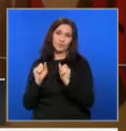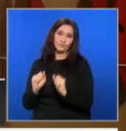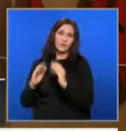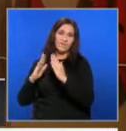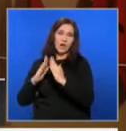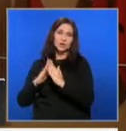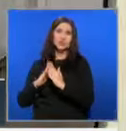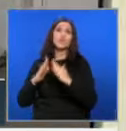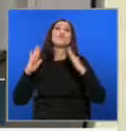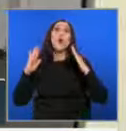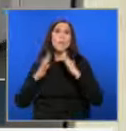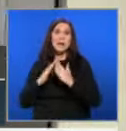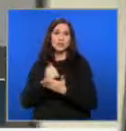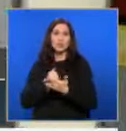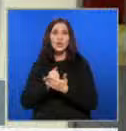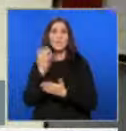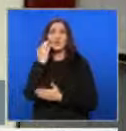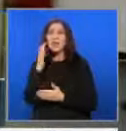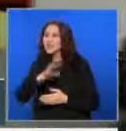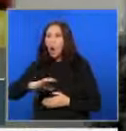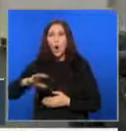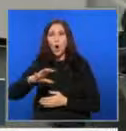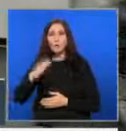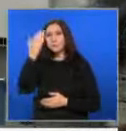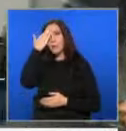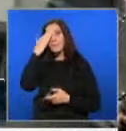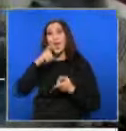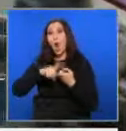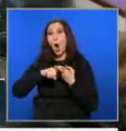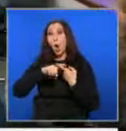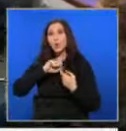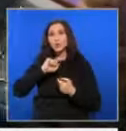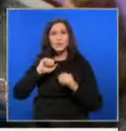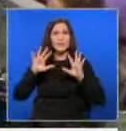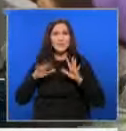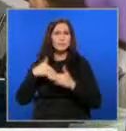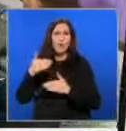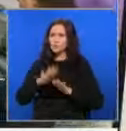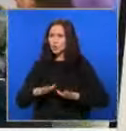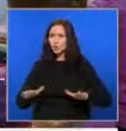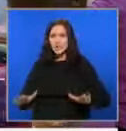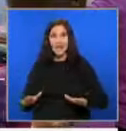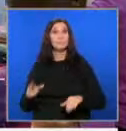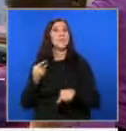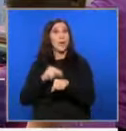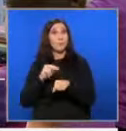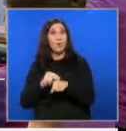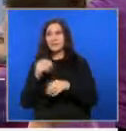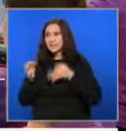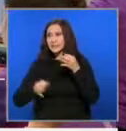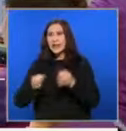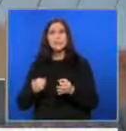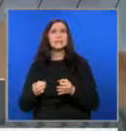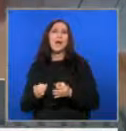вкъщи на домашно лечение. В Бургаска област болните от коклюш са 10, повечето деца. И в Пловдив заразените